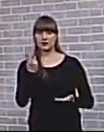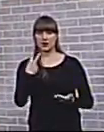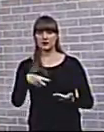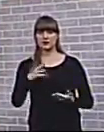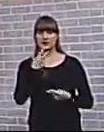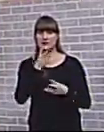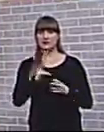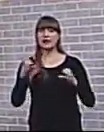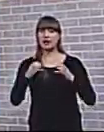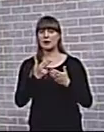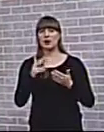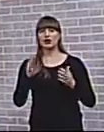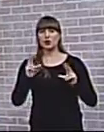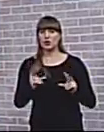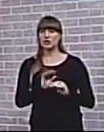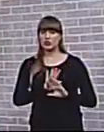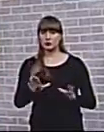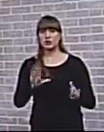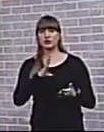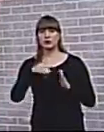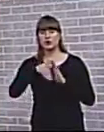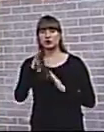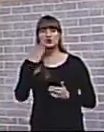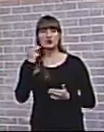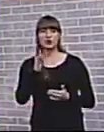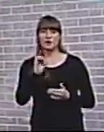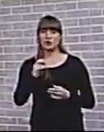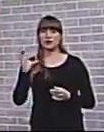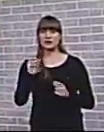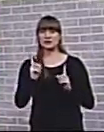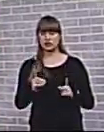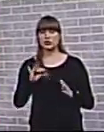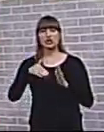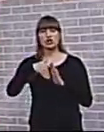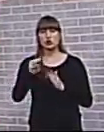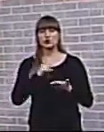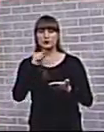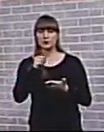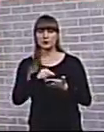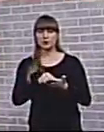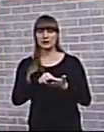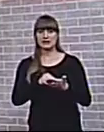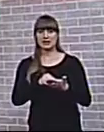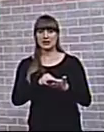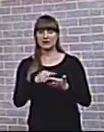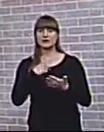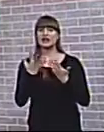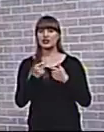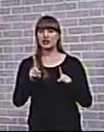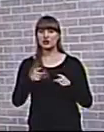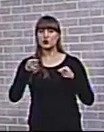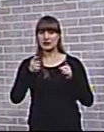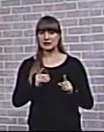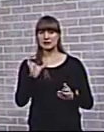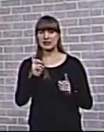несмотря на командную неудачу, станет самым лучшим легким форвардом сезона и лучшим бомбардиром. Я считаю, что на самом деле